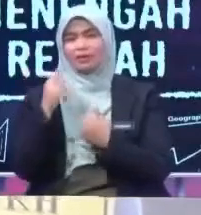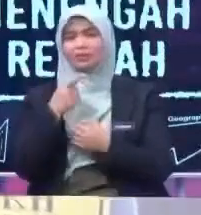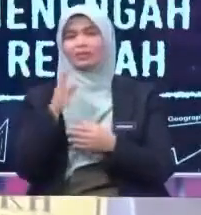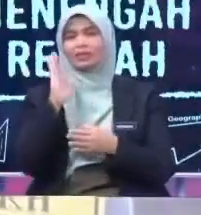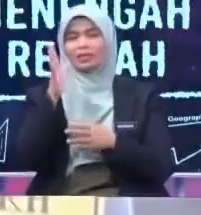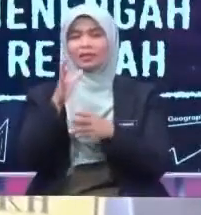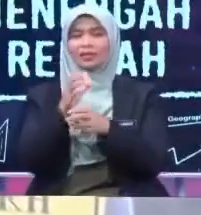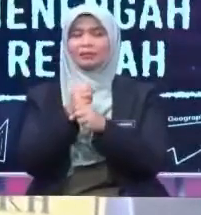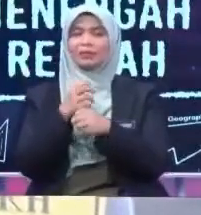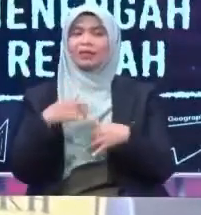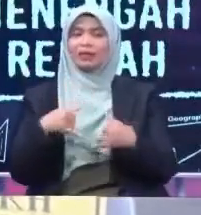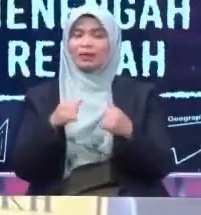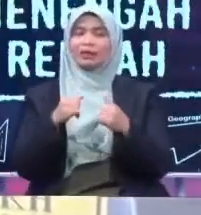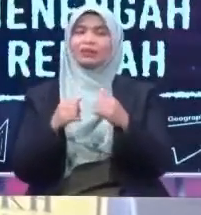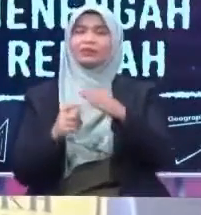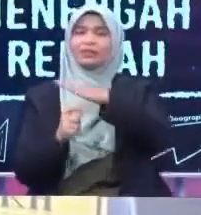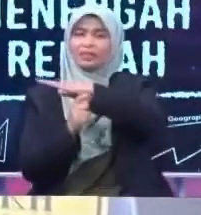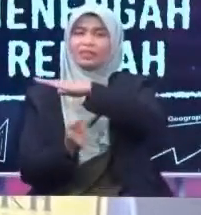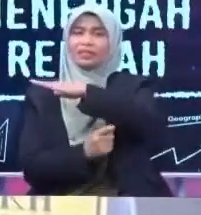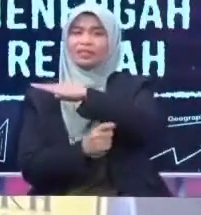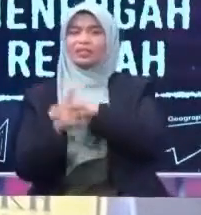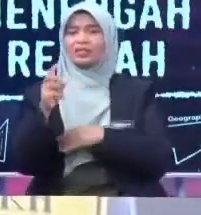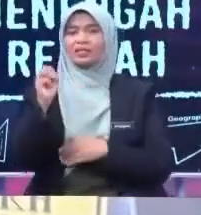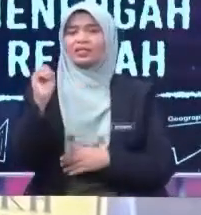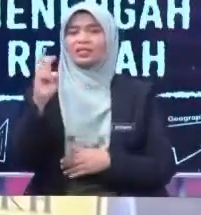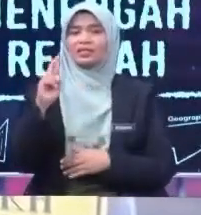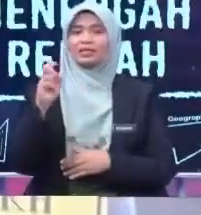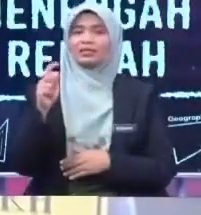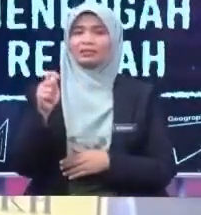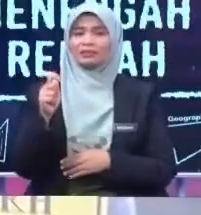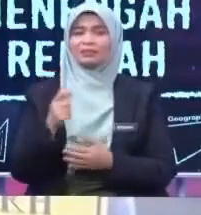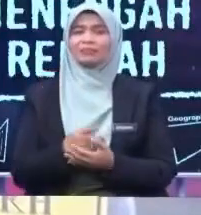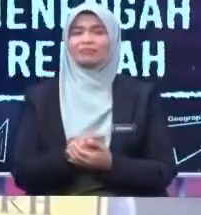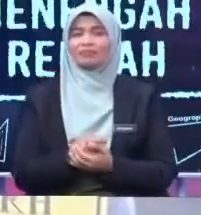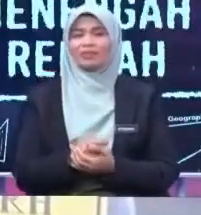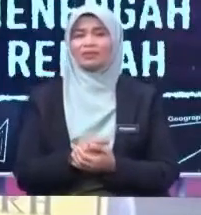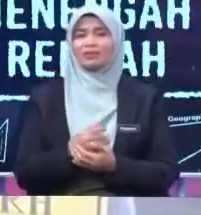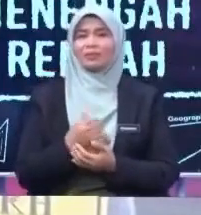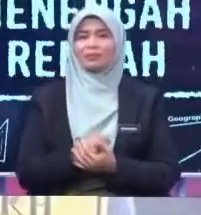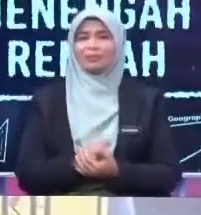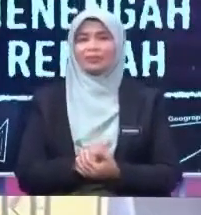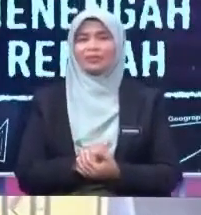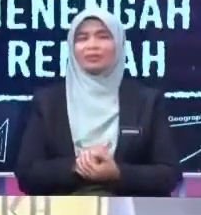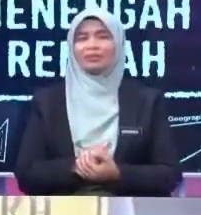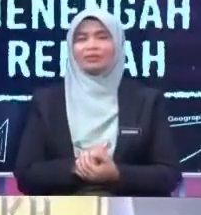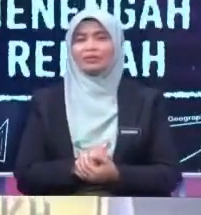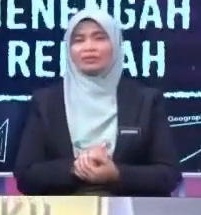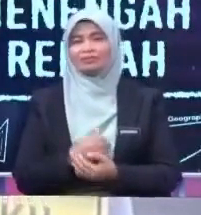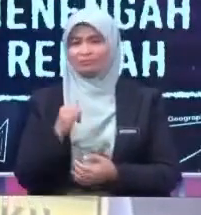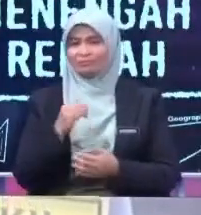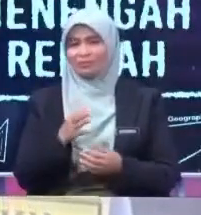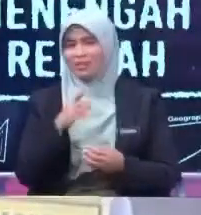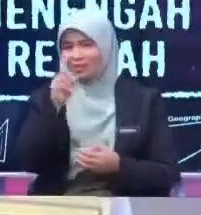melalui titian sirat tu dengan, Aiman nak laju ke apa, Aiman? Saya nak yang paling laju, Ustazah. Ya, sepintas, sepantas cahaya, orang kata, kan.